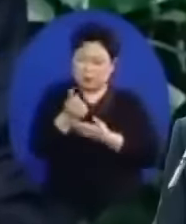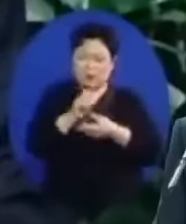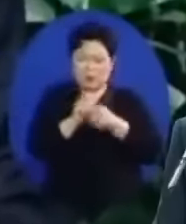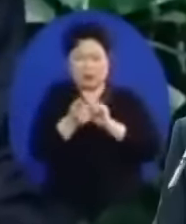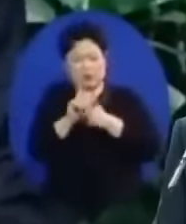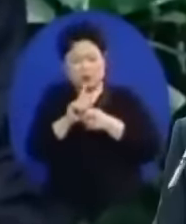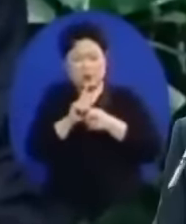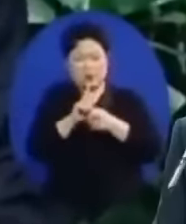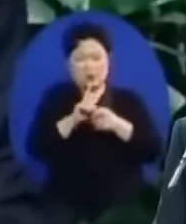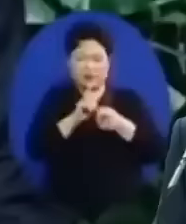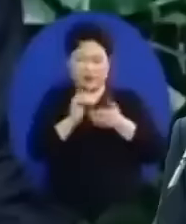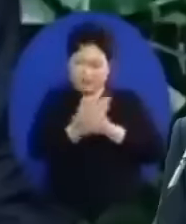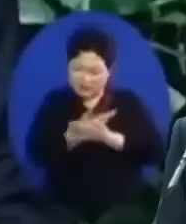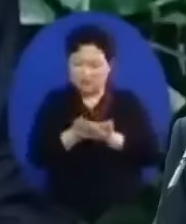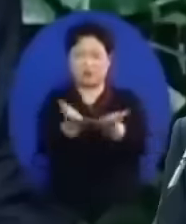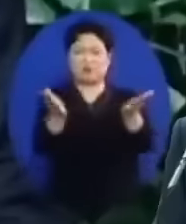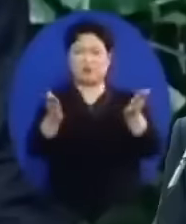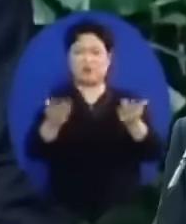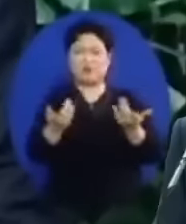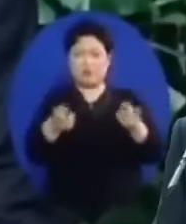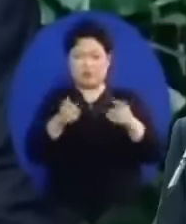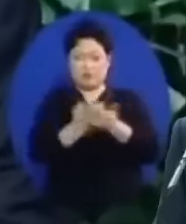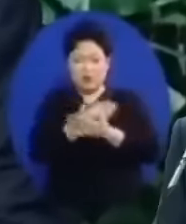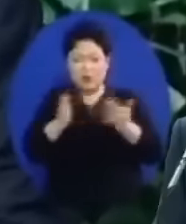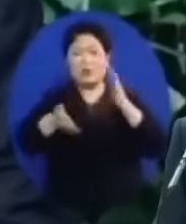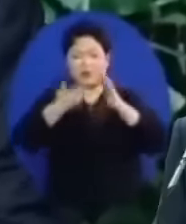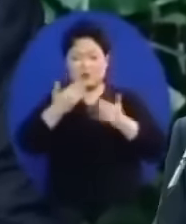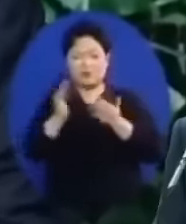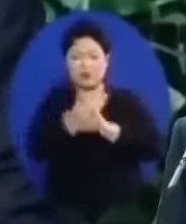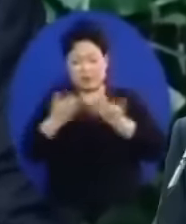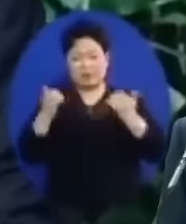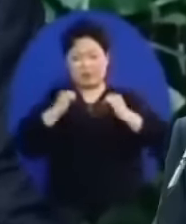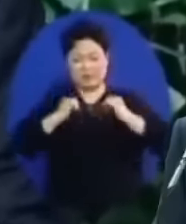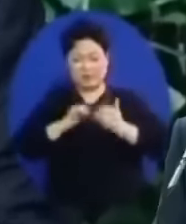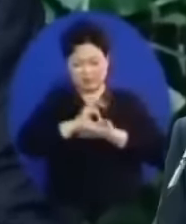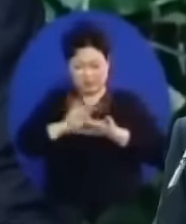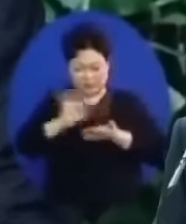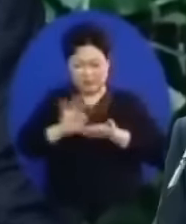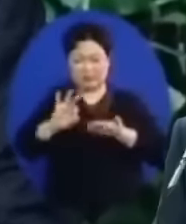나누어 갖자, 나누어 먹자, 나누어 입자, 나누어서